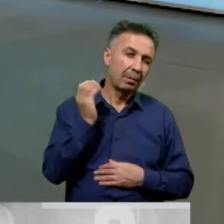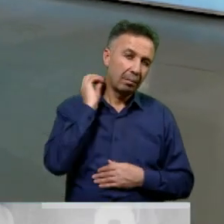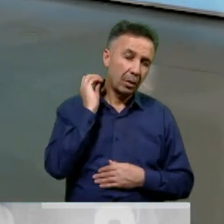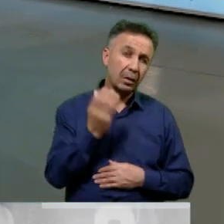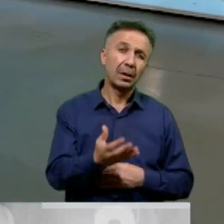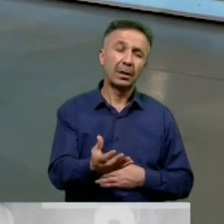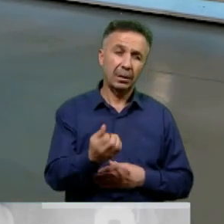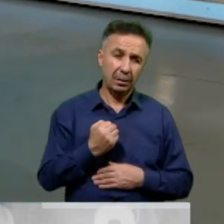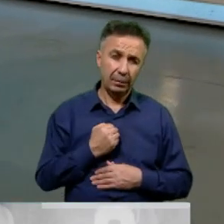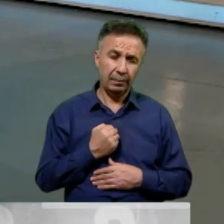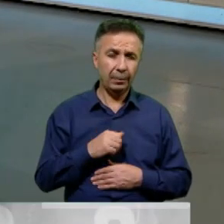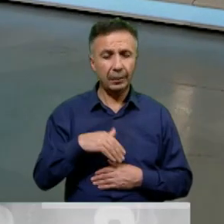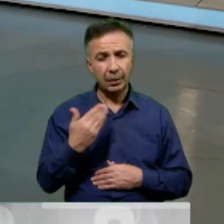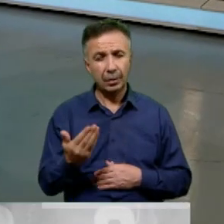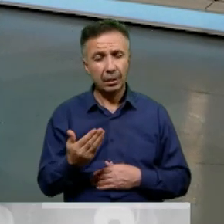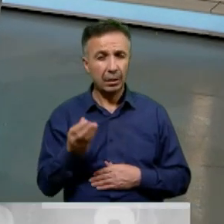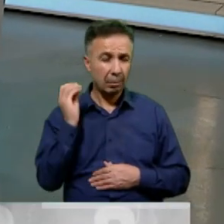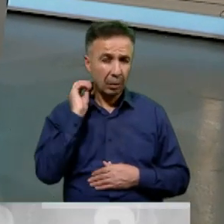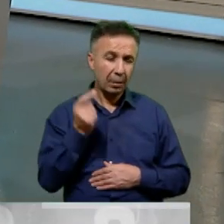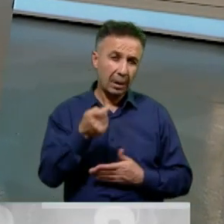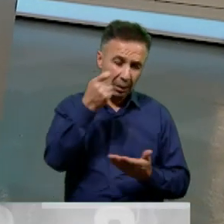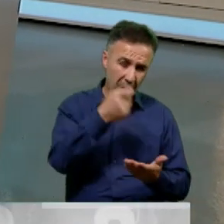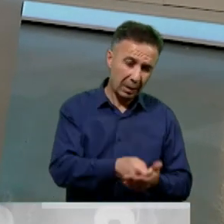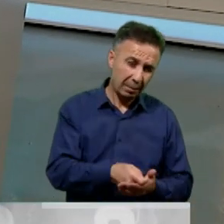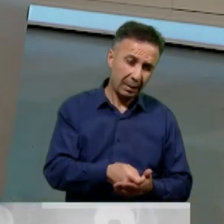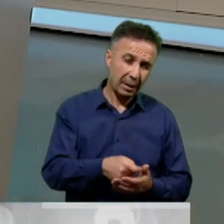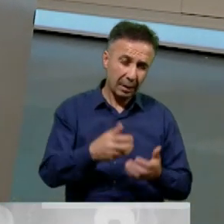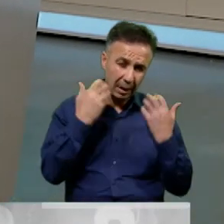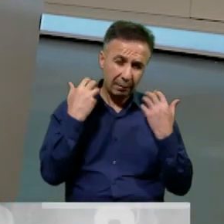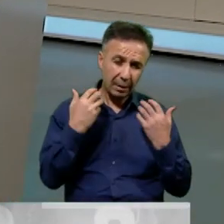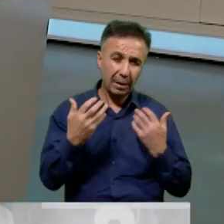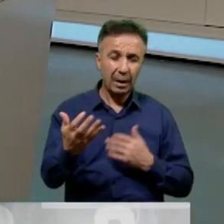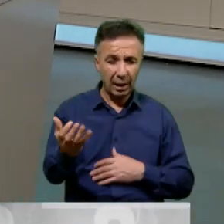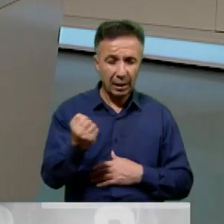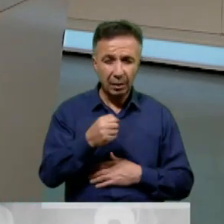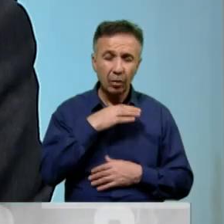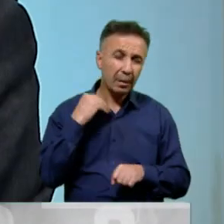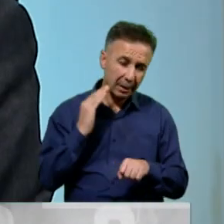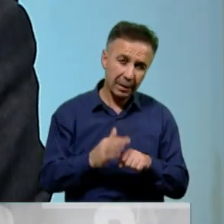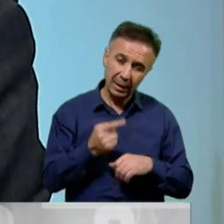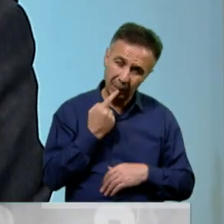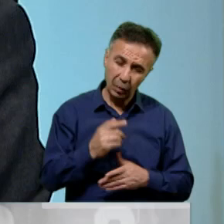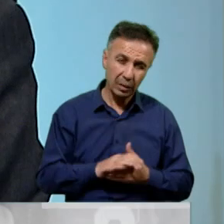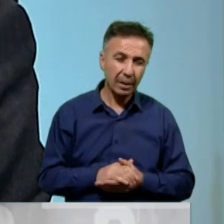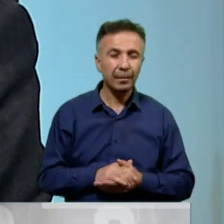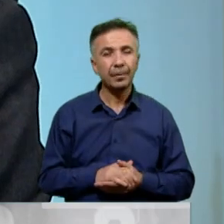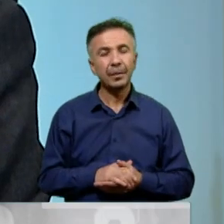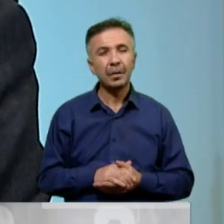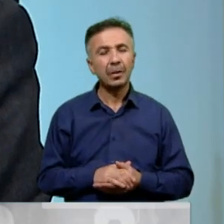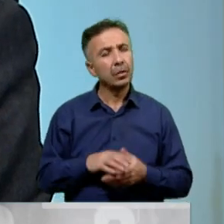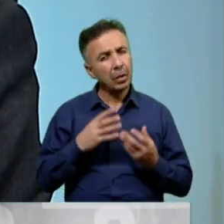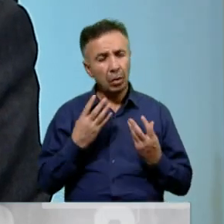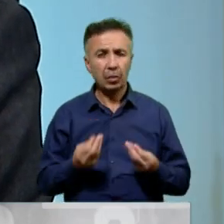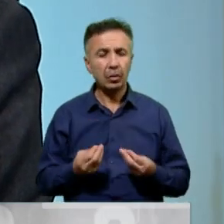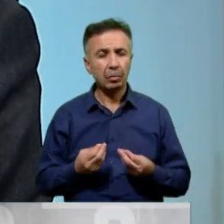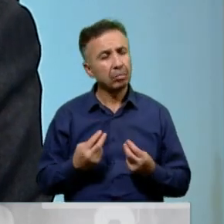alırım, daha sonra ödeyebilirim diyorsa, faiz meselesi yok ama ortada. İtibarınız var, eşiniz, dostunuz